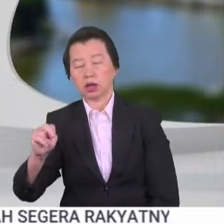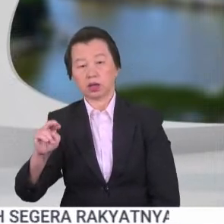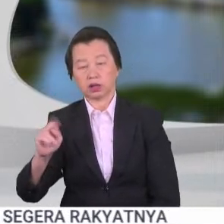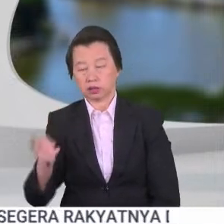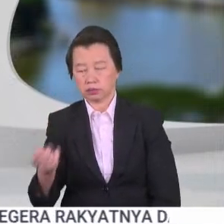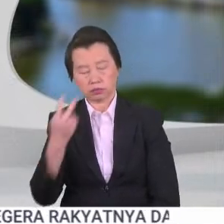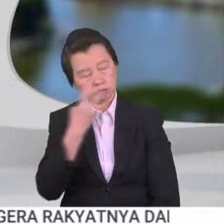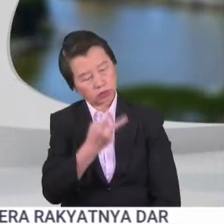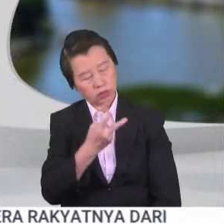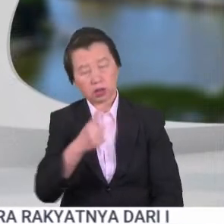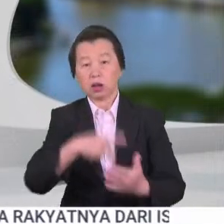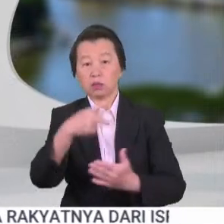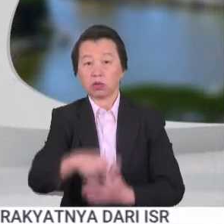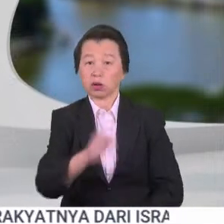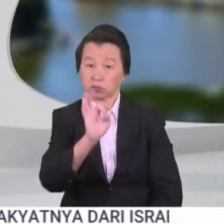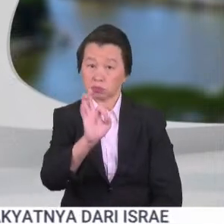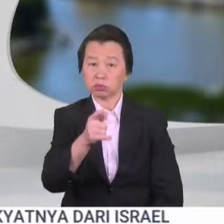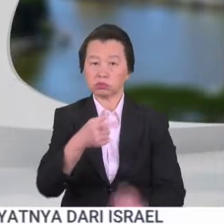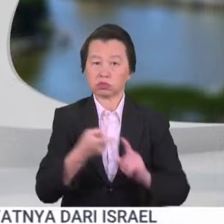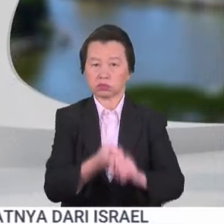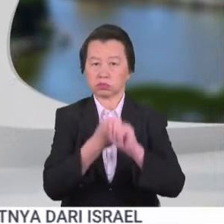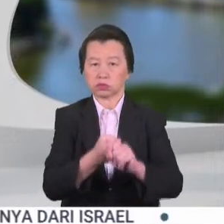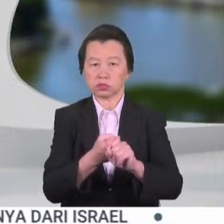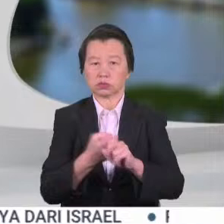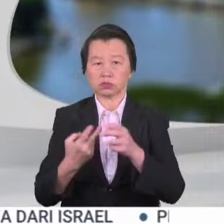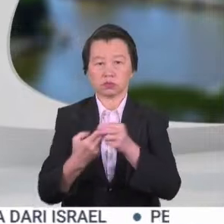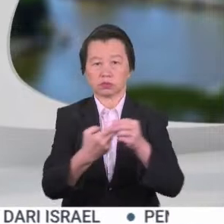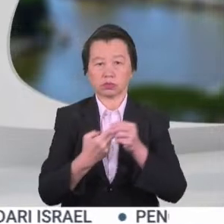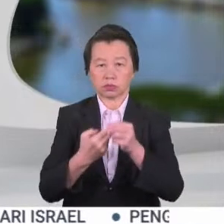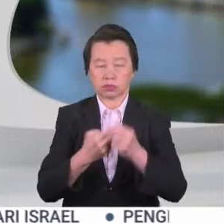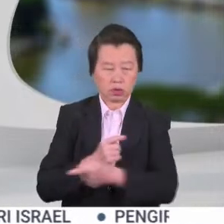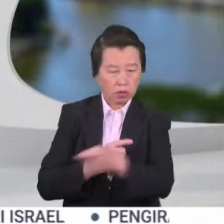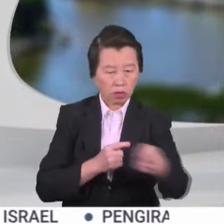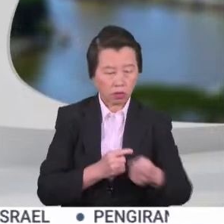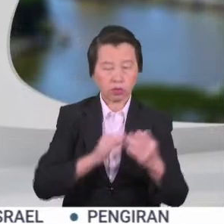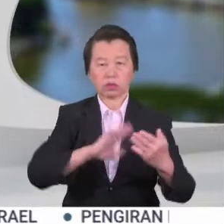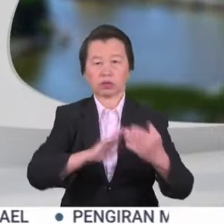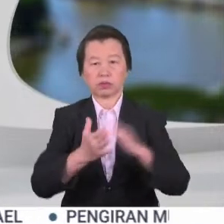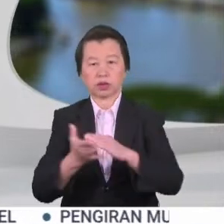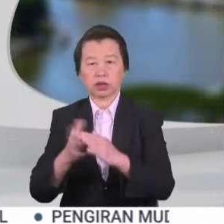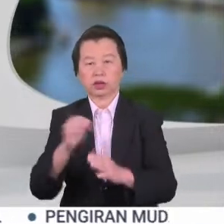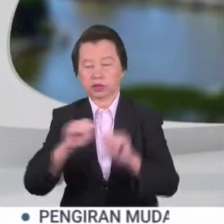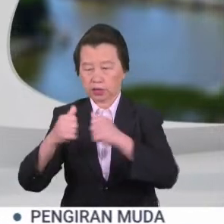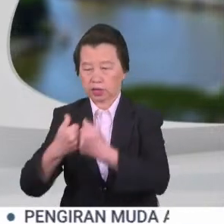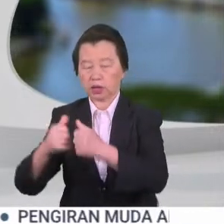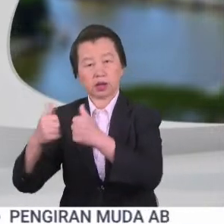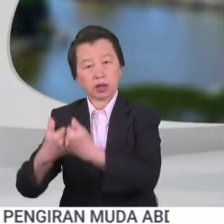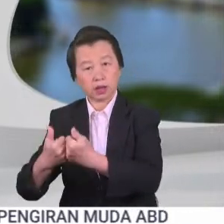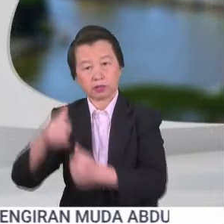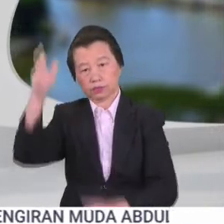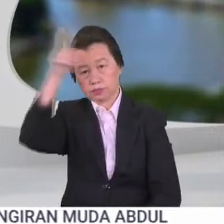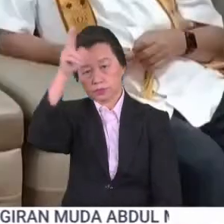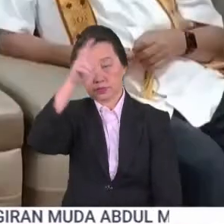melihat program itu sebagai landasan mengukuhkan penyatuan di antara komuniti dengan agensi-agensi